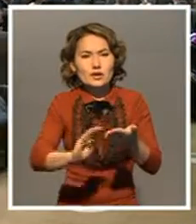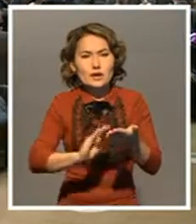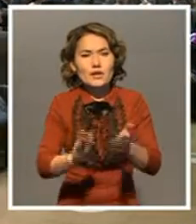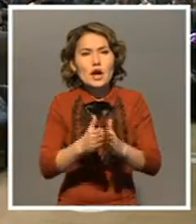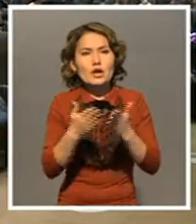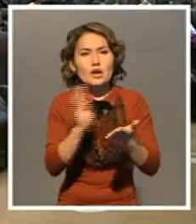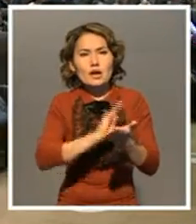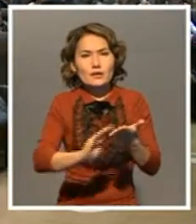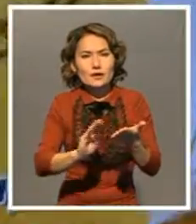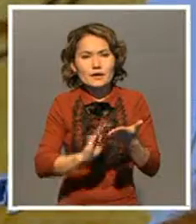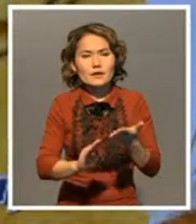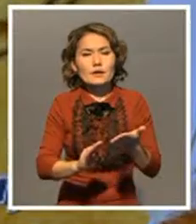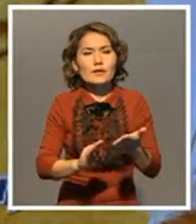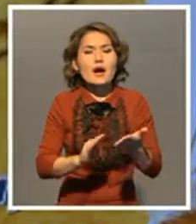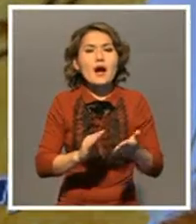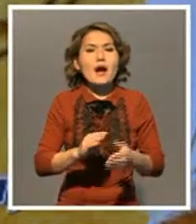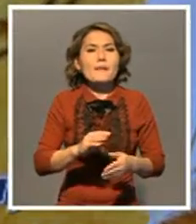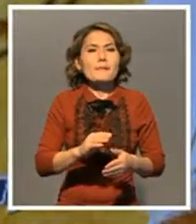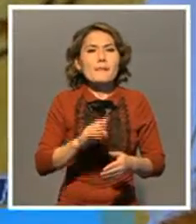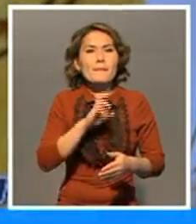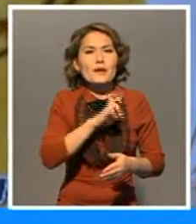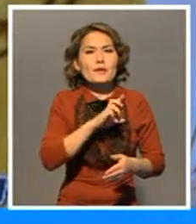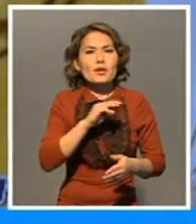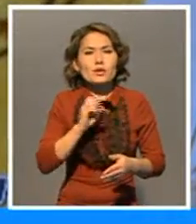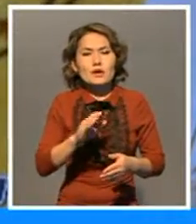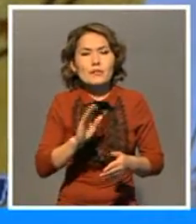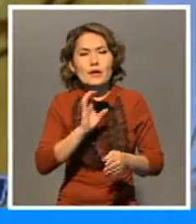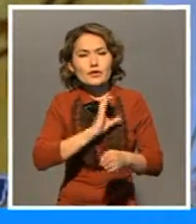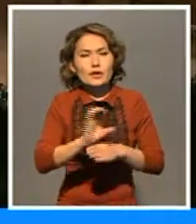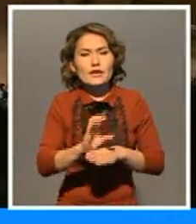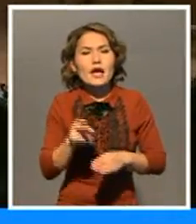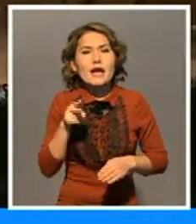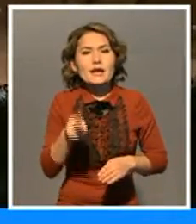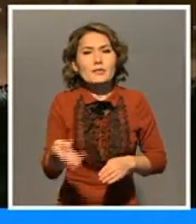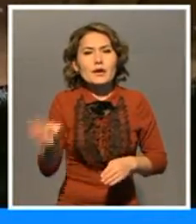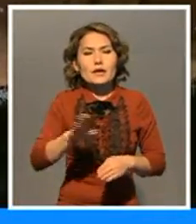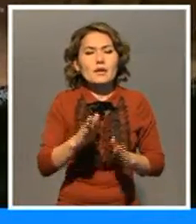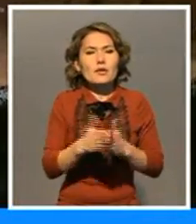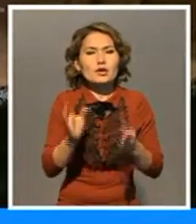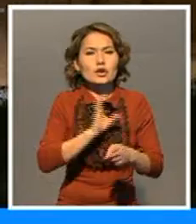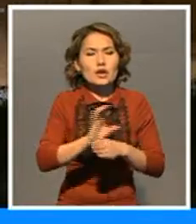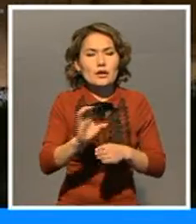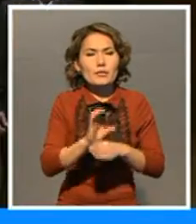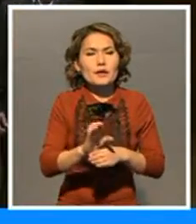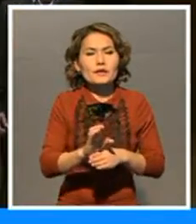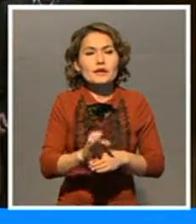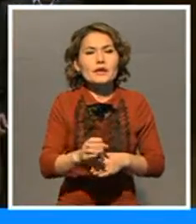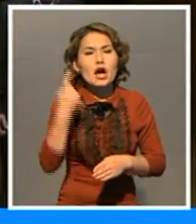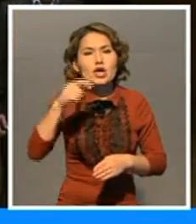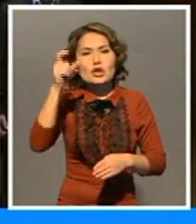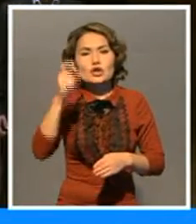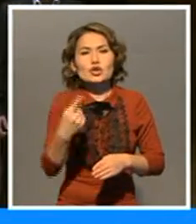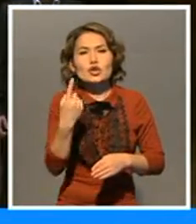Жинақты жазушы әрі Саттар танушы Бейбіт Қойшыбаев шығарған 2000 данамен жарық көрген кітап жазушының 100 жылдық мерейтойына арналып